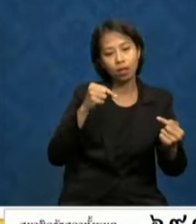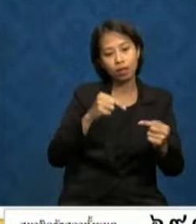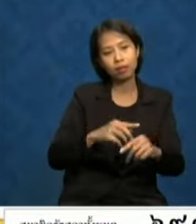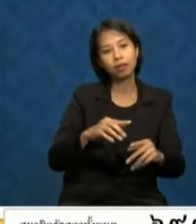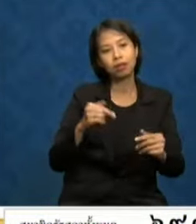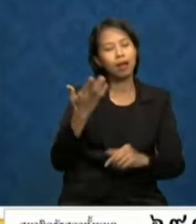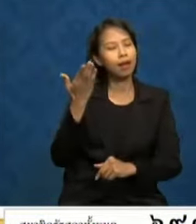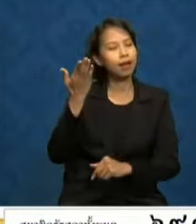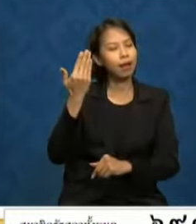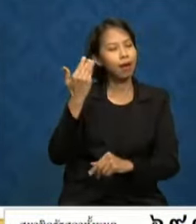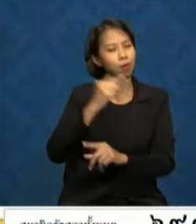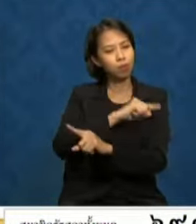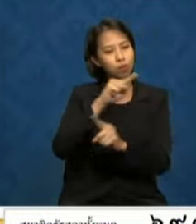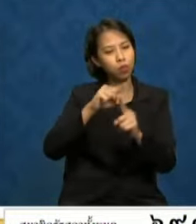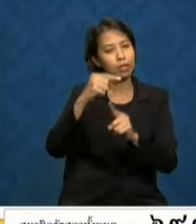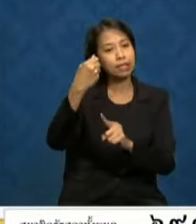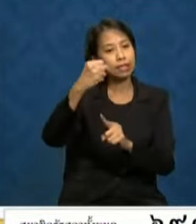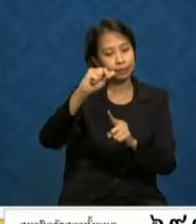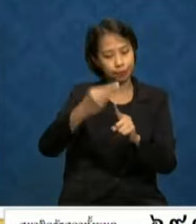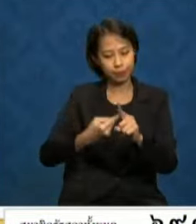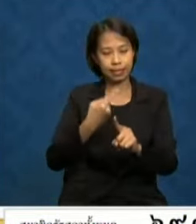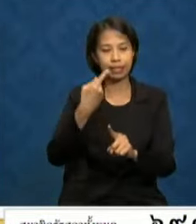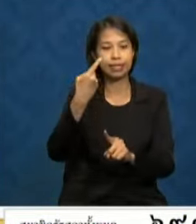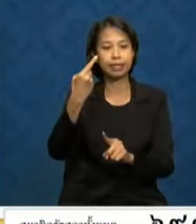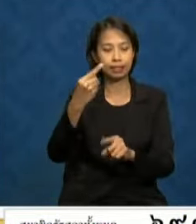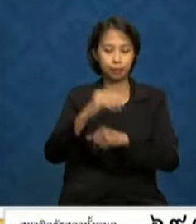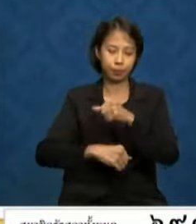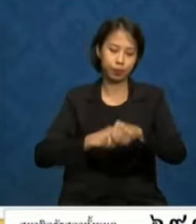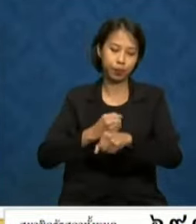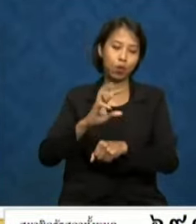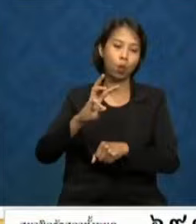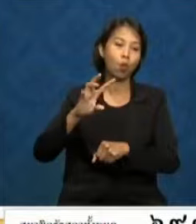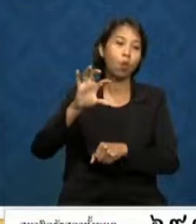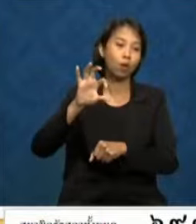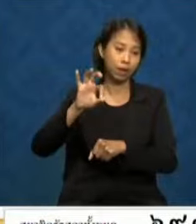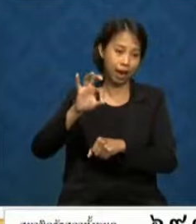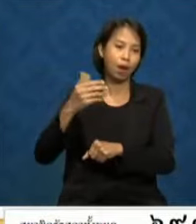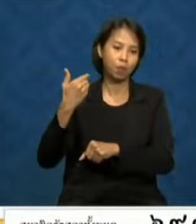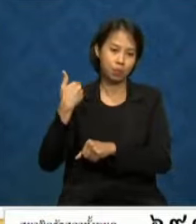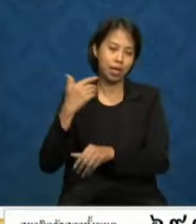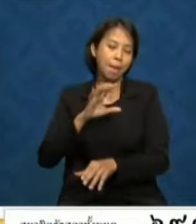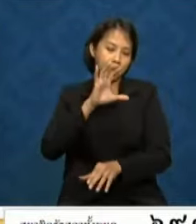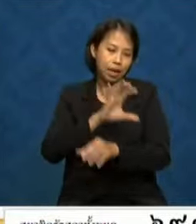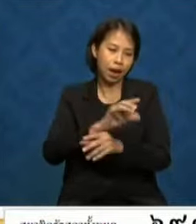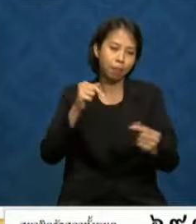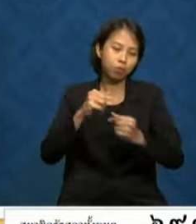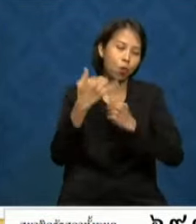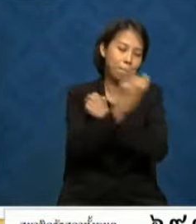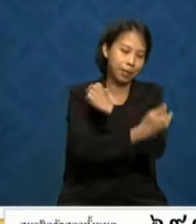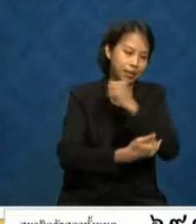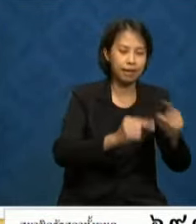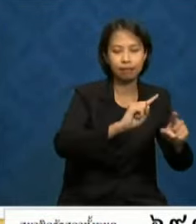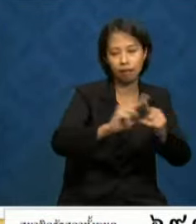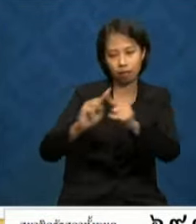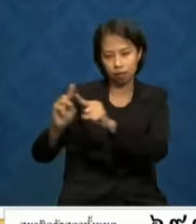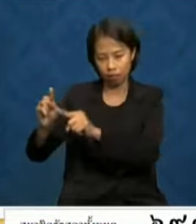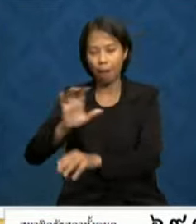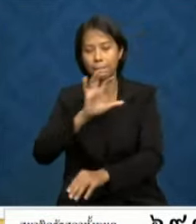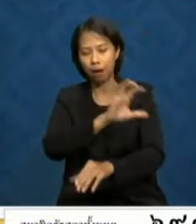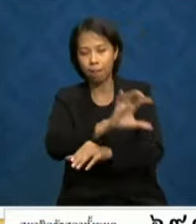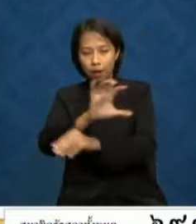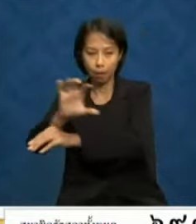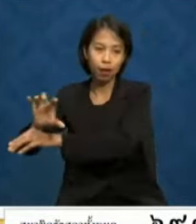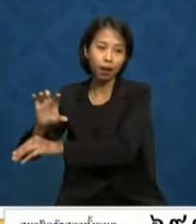รปตั้งแต่วันที่10มกราคม2569เป็นต้นไปจะใช้บังคับกับประเทศต่างๆนะคะล่าสุดสหภาพยุโร